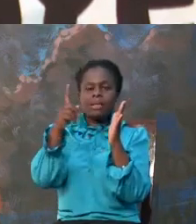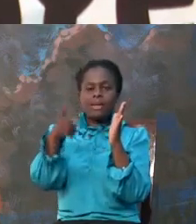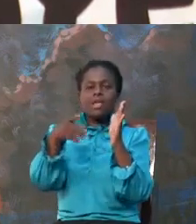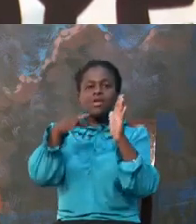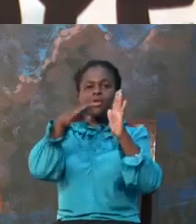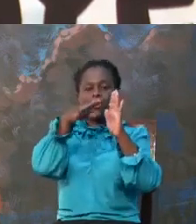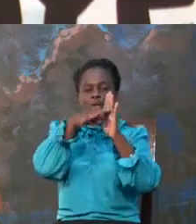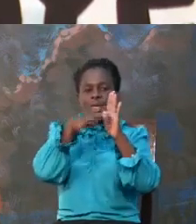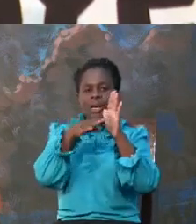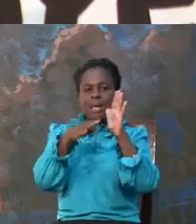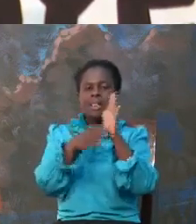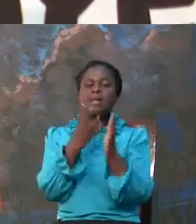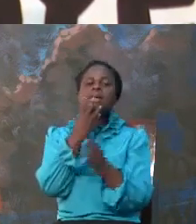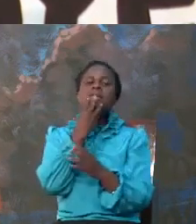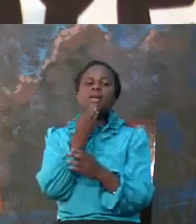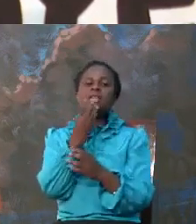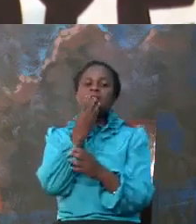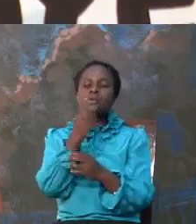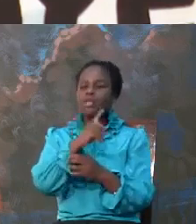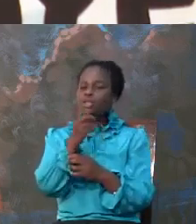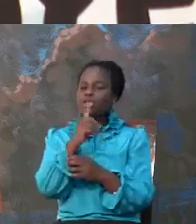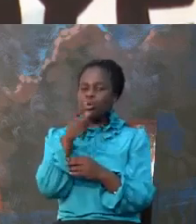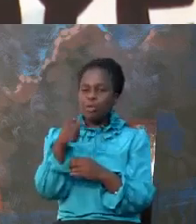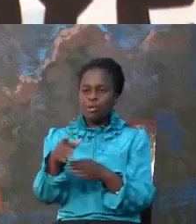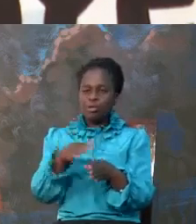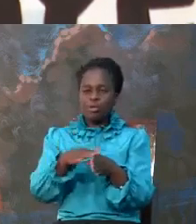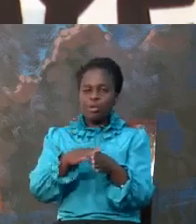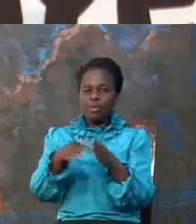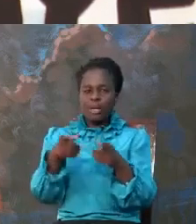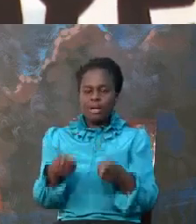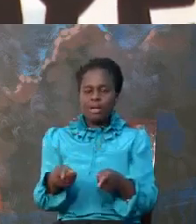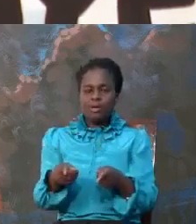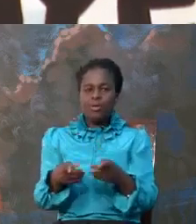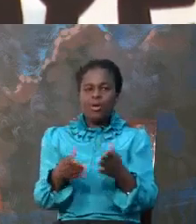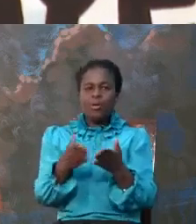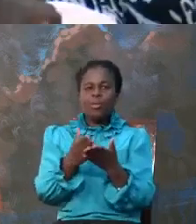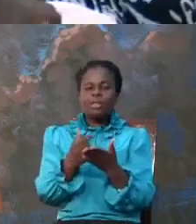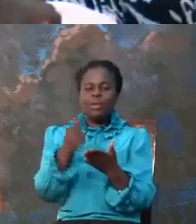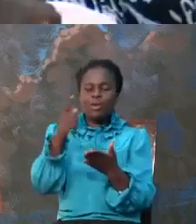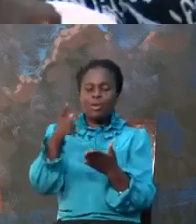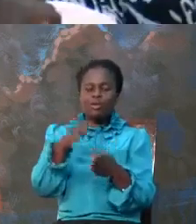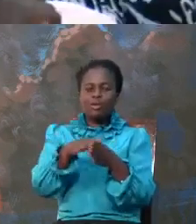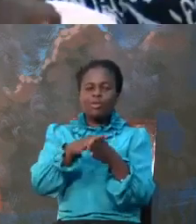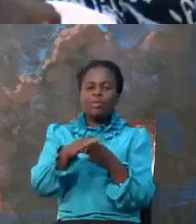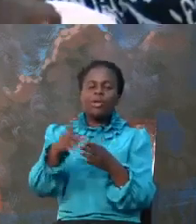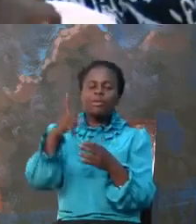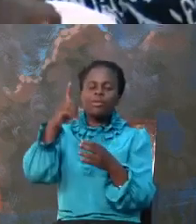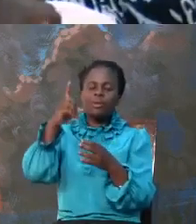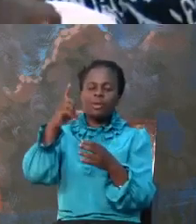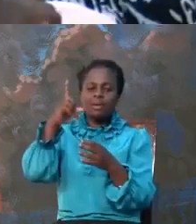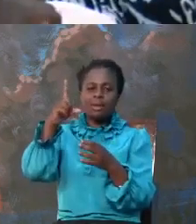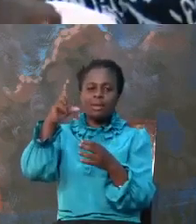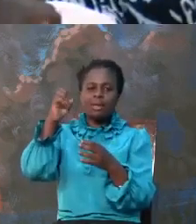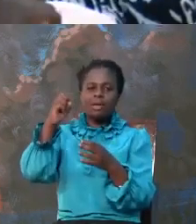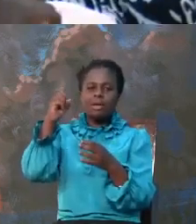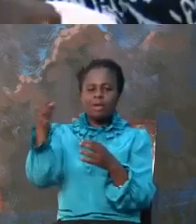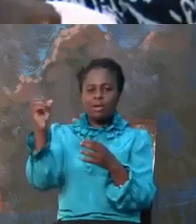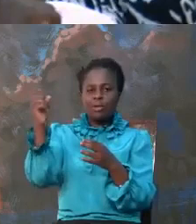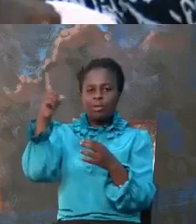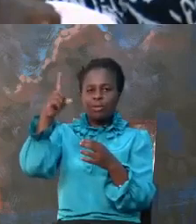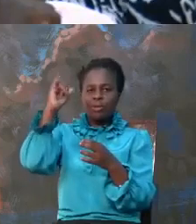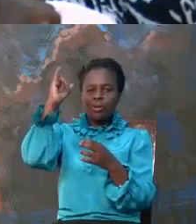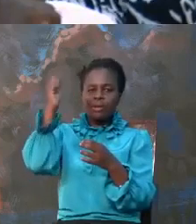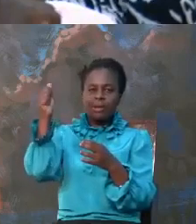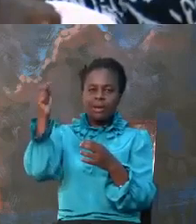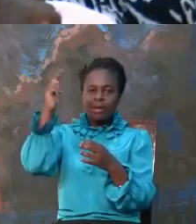Kiyahudi. Sio hii tunayotumia leo, maana tunayotumia ni Gregorian, ambayo kileta katika kalenda ya